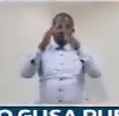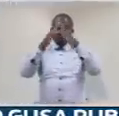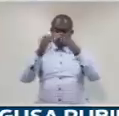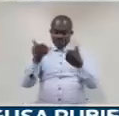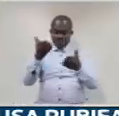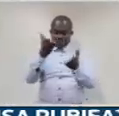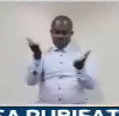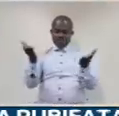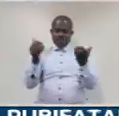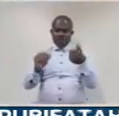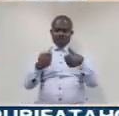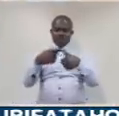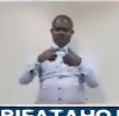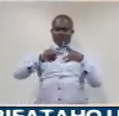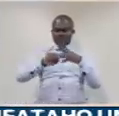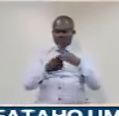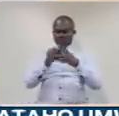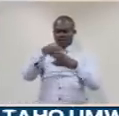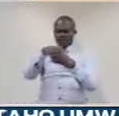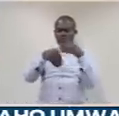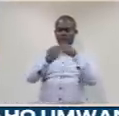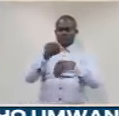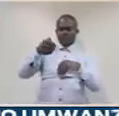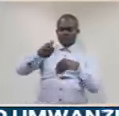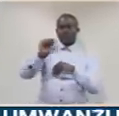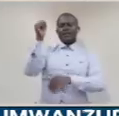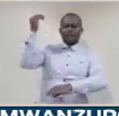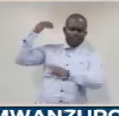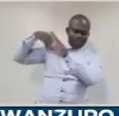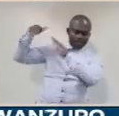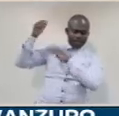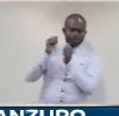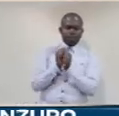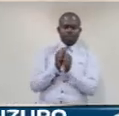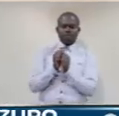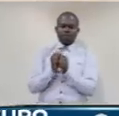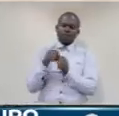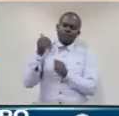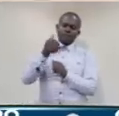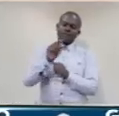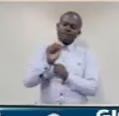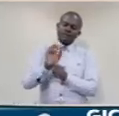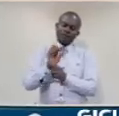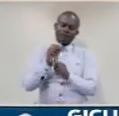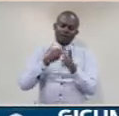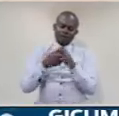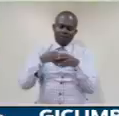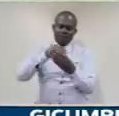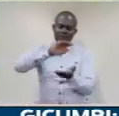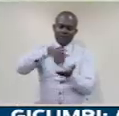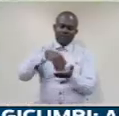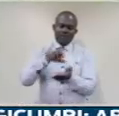ikaba ari inyubako yatangiriyemo ubucuruzi bwe icyo gihe. Uko Kabuga Félicien yatangiye ubucuruzi bwe muri santire ya